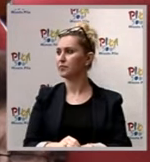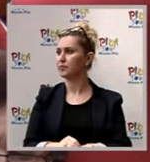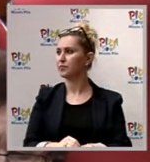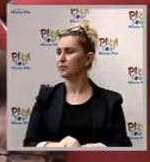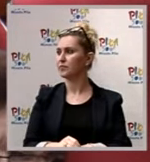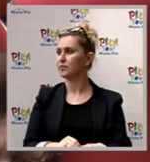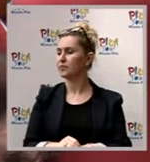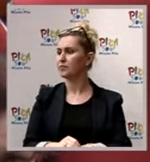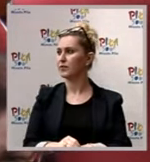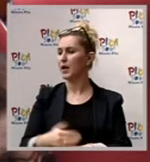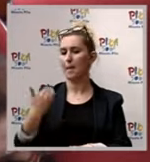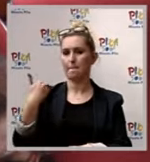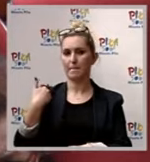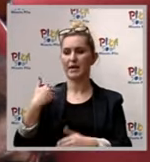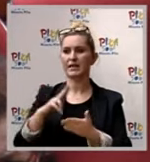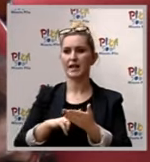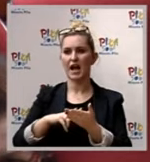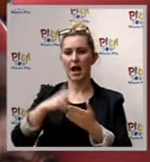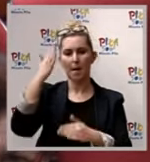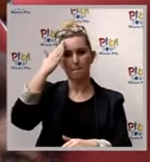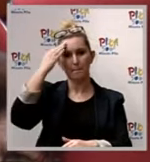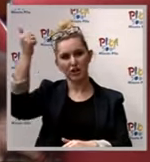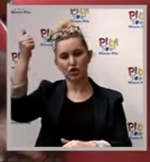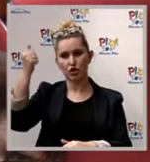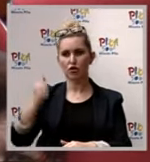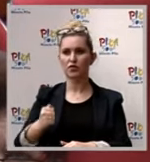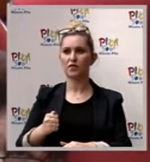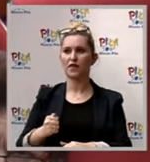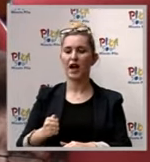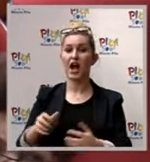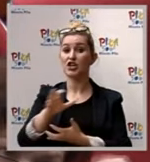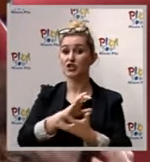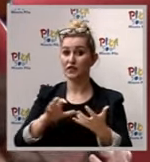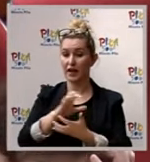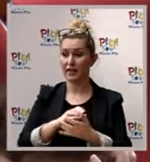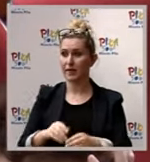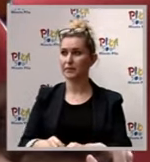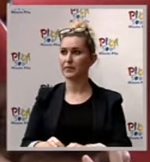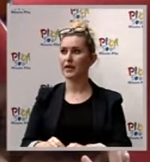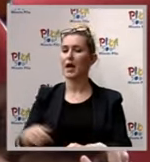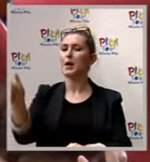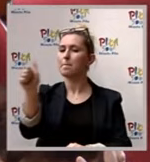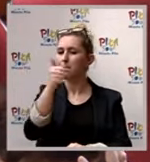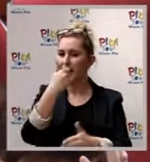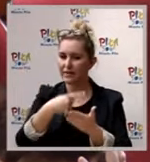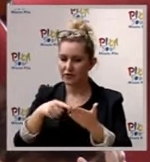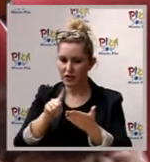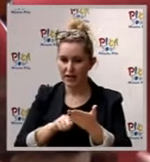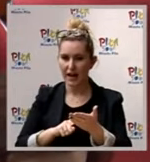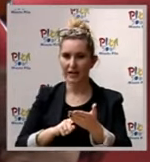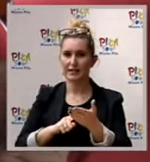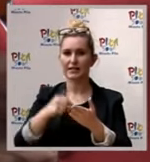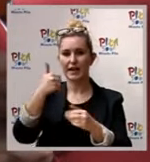Mistrzostwach Polski, na Mistrzostwa Świata. Po raz pierwszy się to zdarzyło w